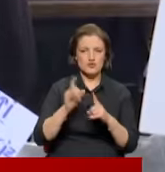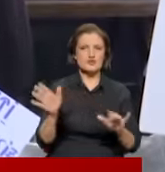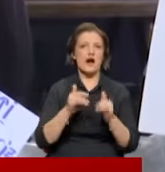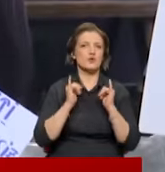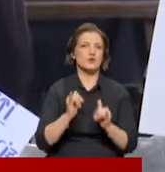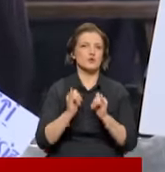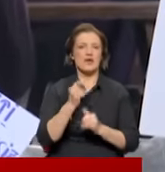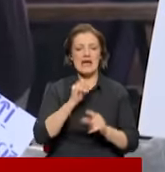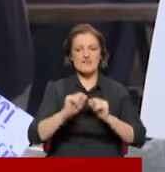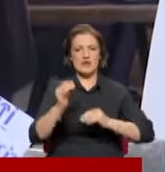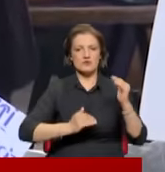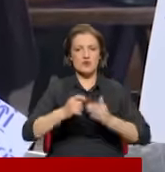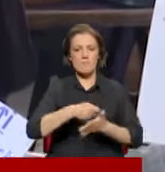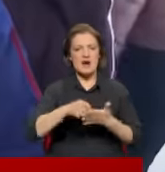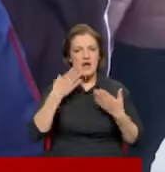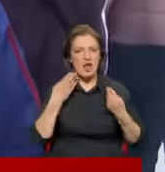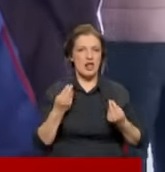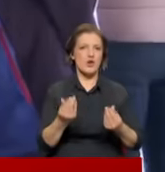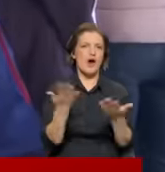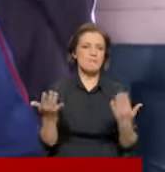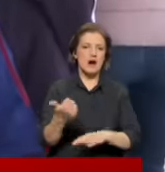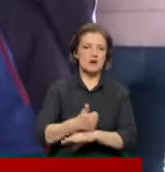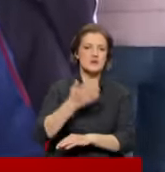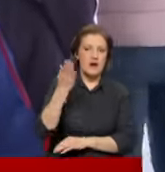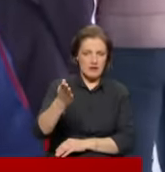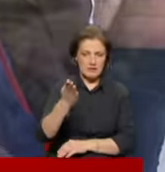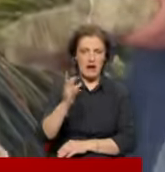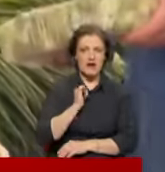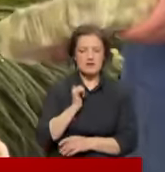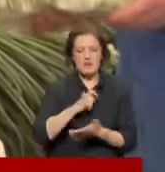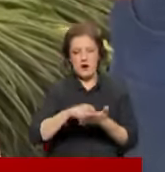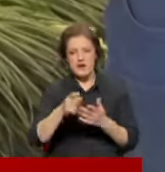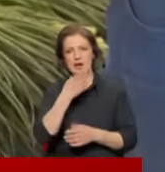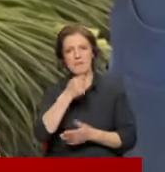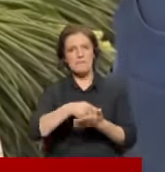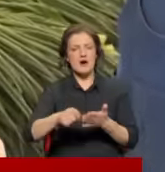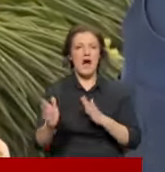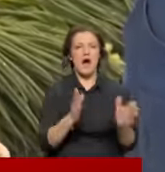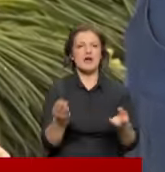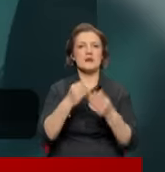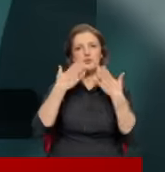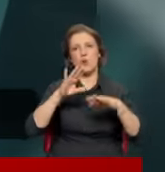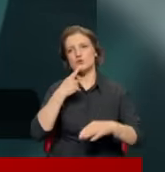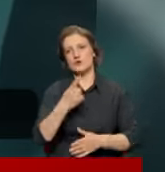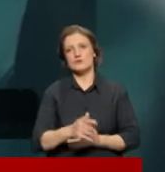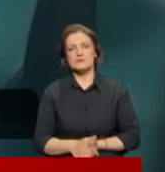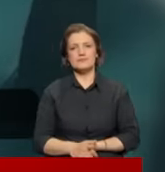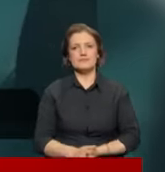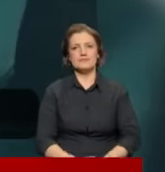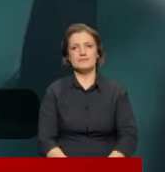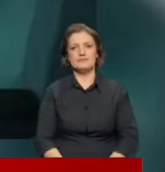daha vahim. Enflasyonla maaşlar eriyor ama iktidar asgari ücrete de emekli maaşına da ara zam yok diyor.